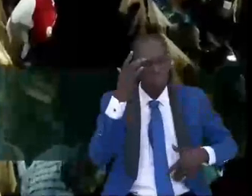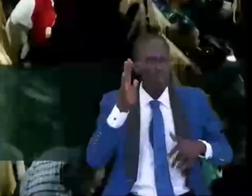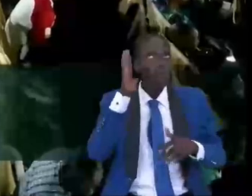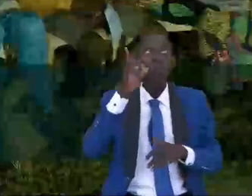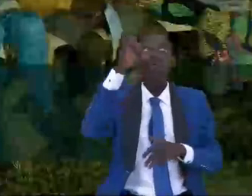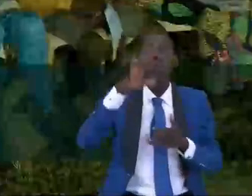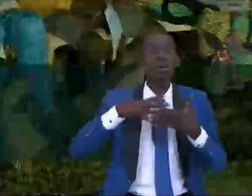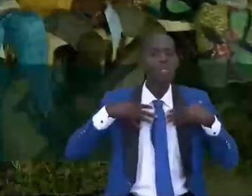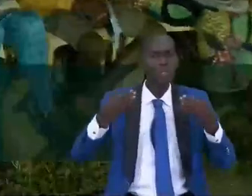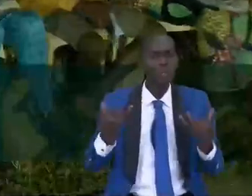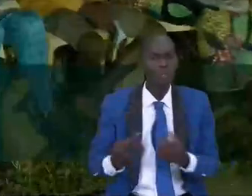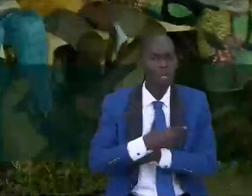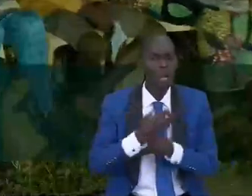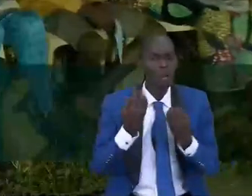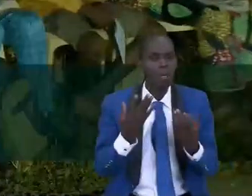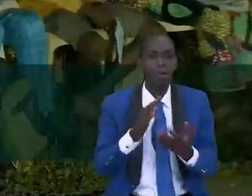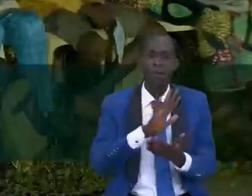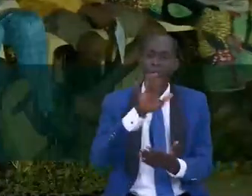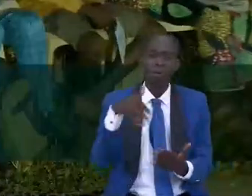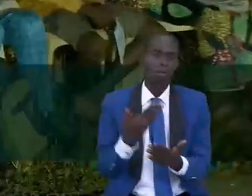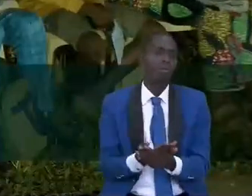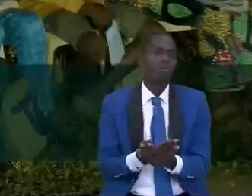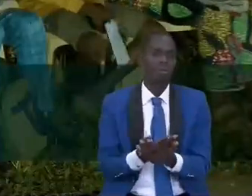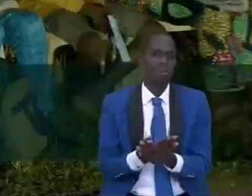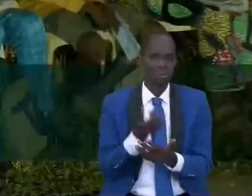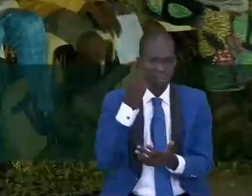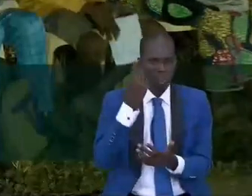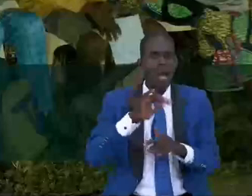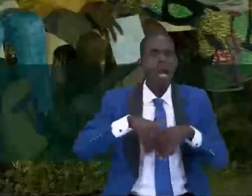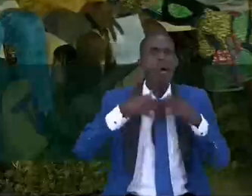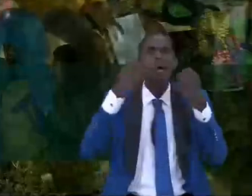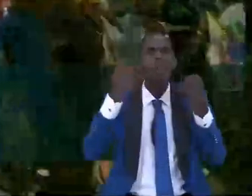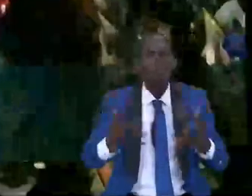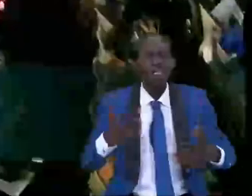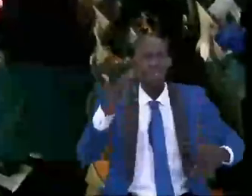Seigneur va-t-il guérir ce jour? Je vous parle, non?